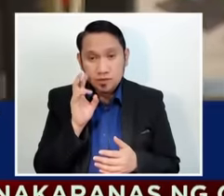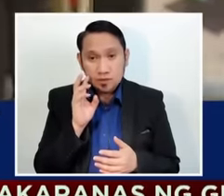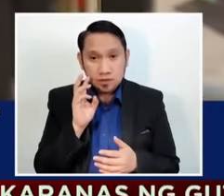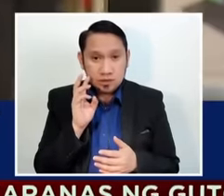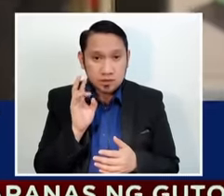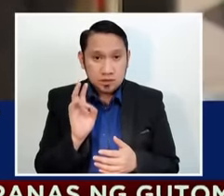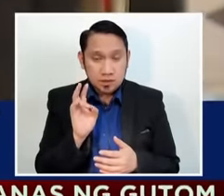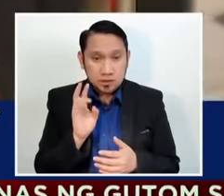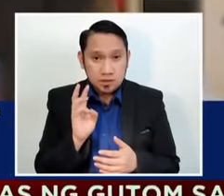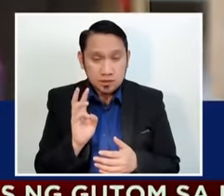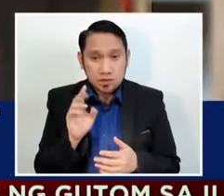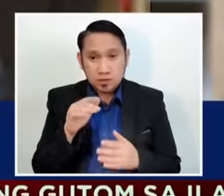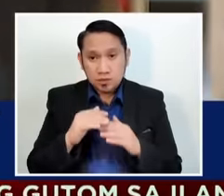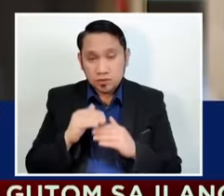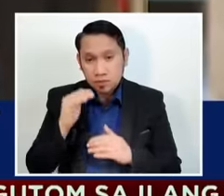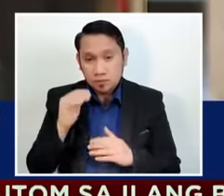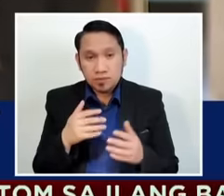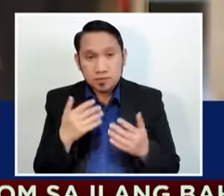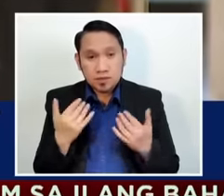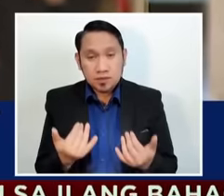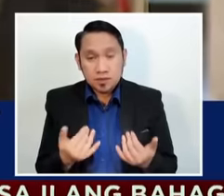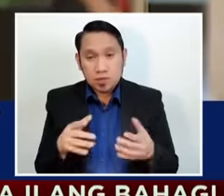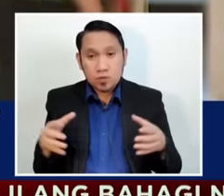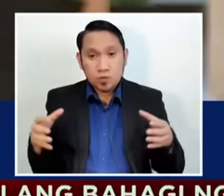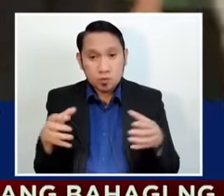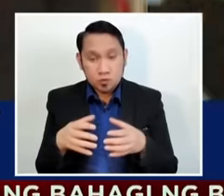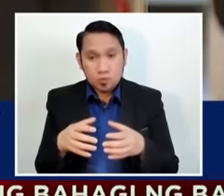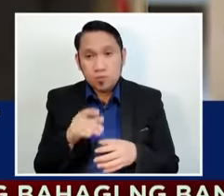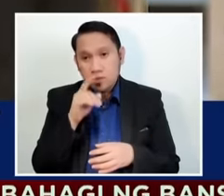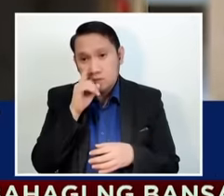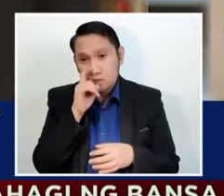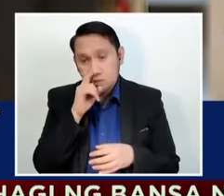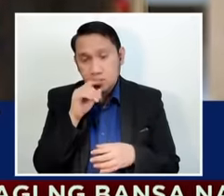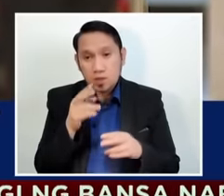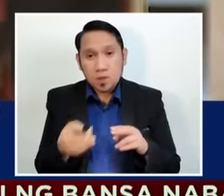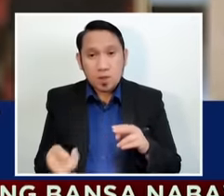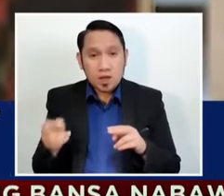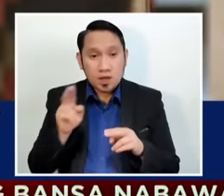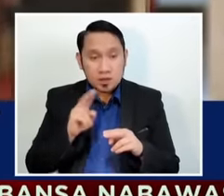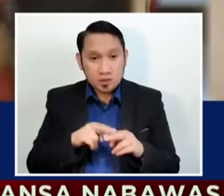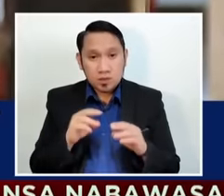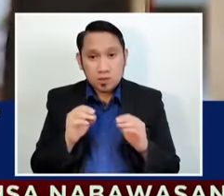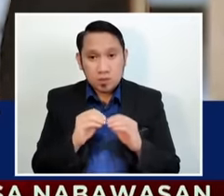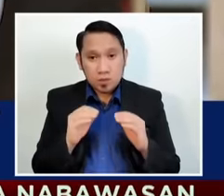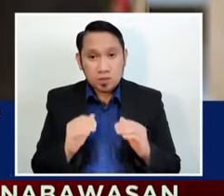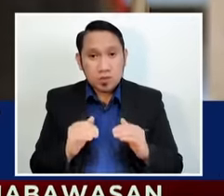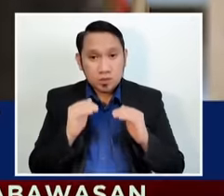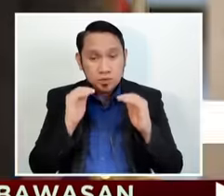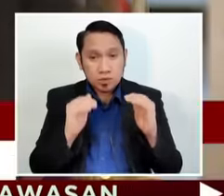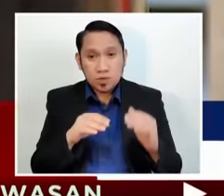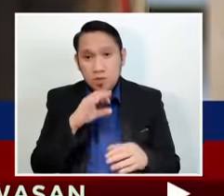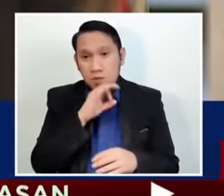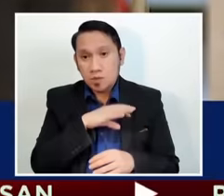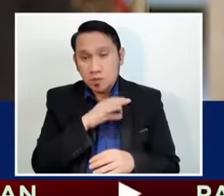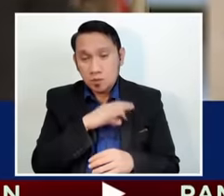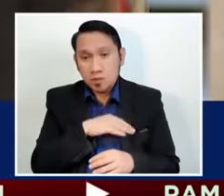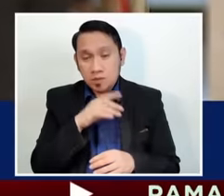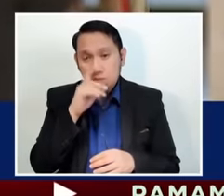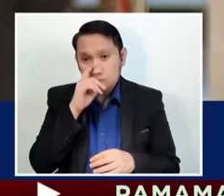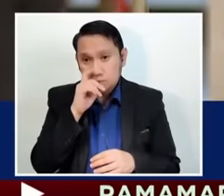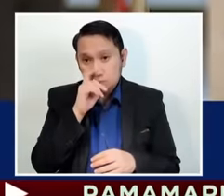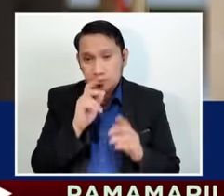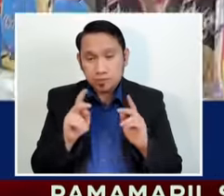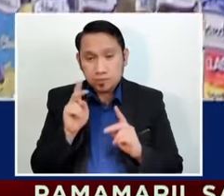tinatrabaho na ng National Commission of Senior Citizens na lakihan o taasan ang mga benepisyo ng mga senior citizens